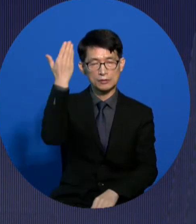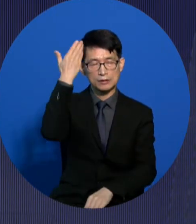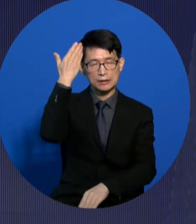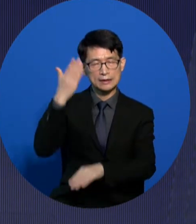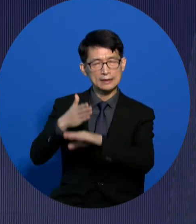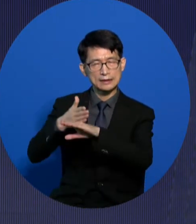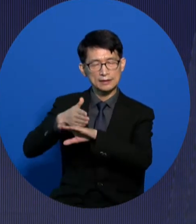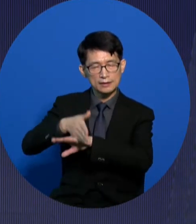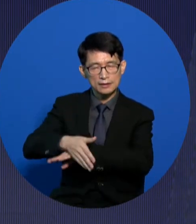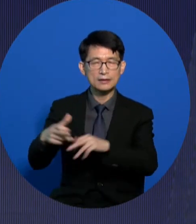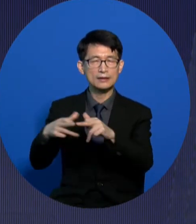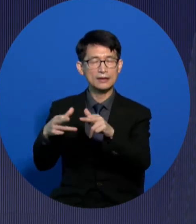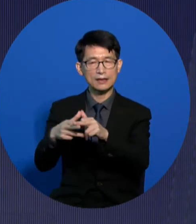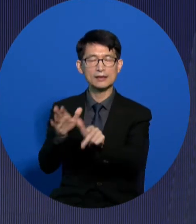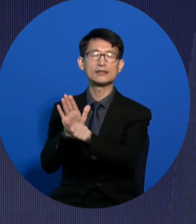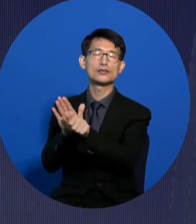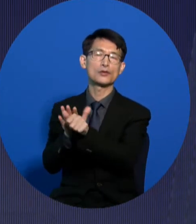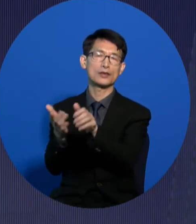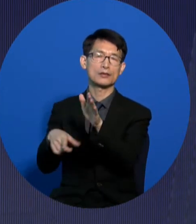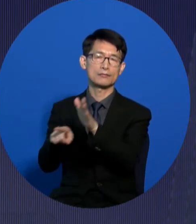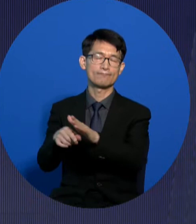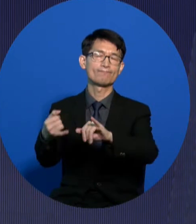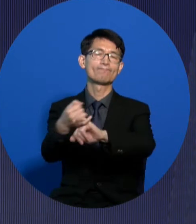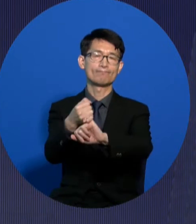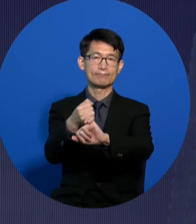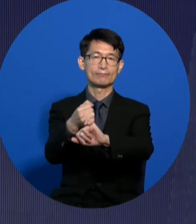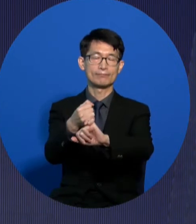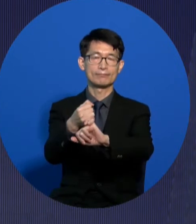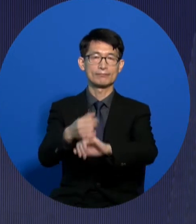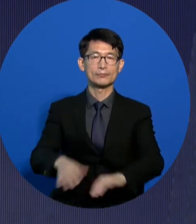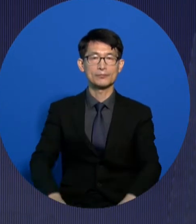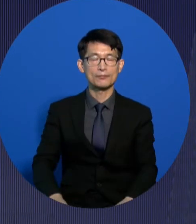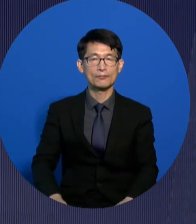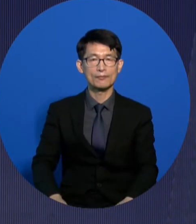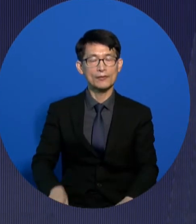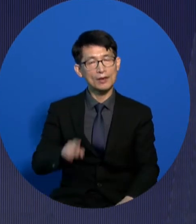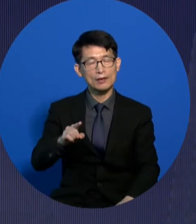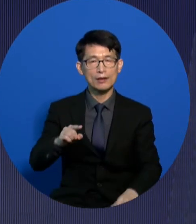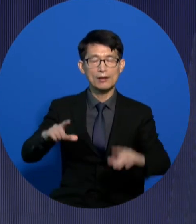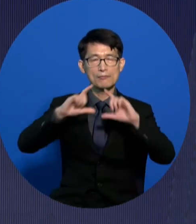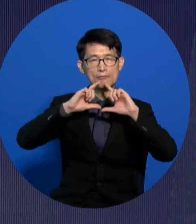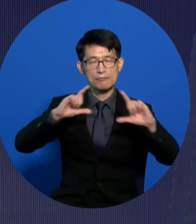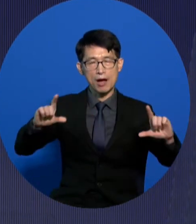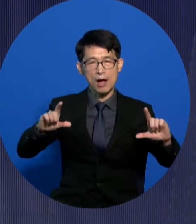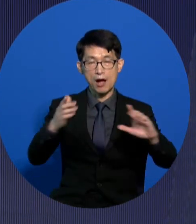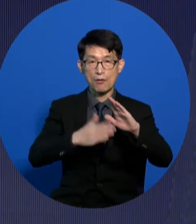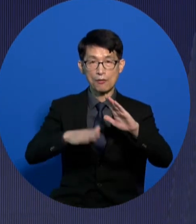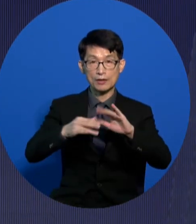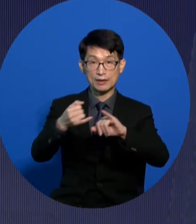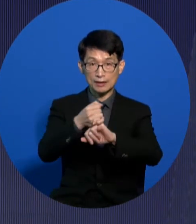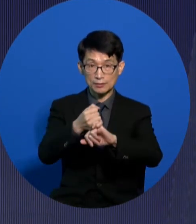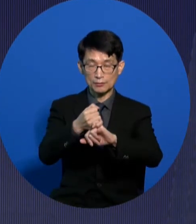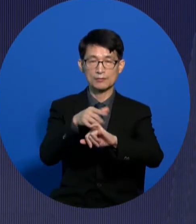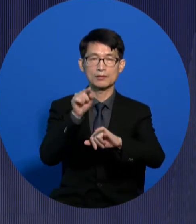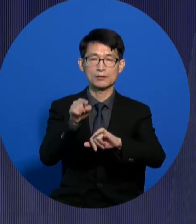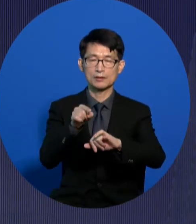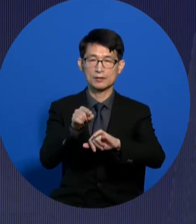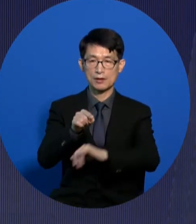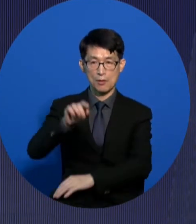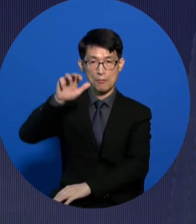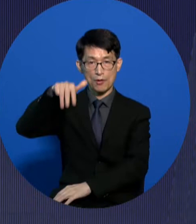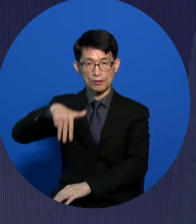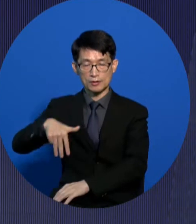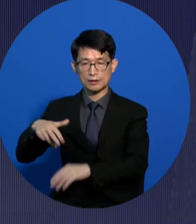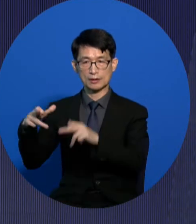강화 등을 약속했습니다. 이러한 공약들이 이번 평창 장애 포럼에서